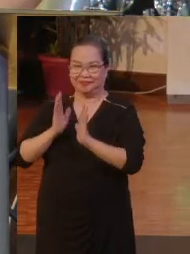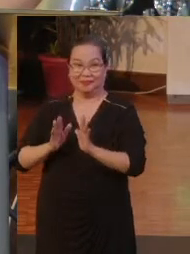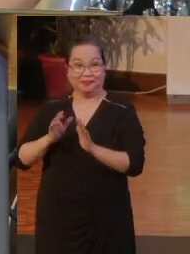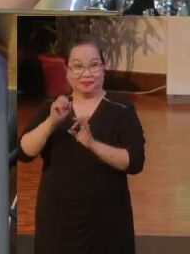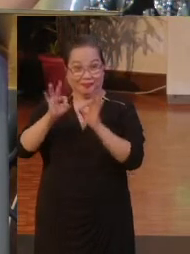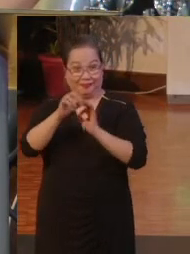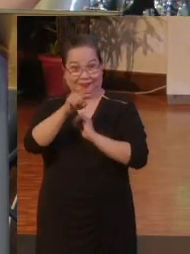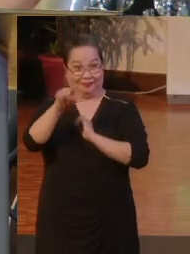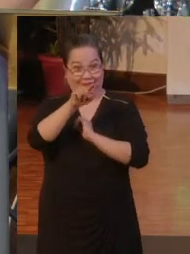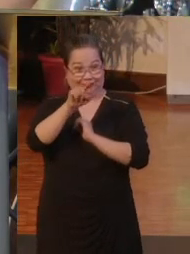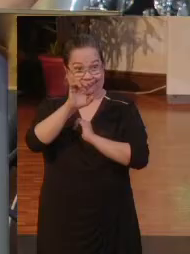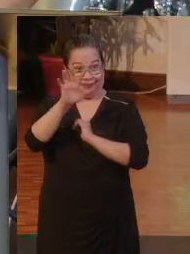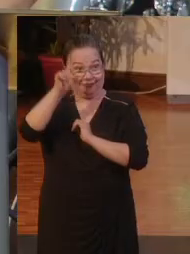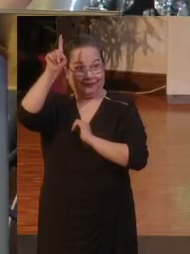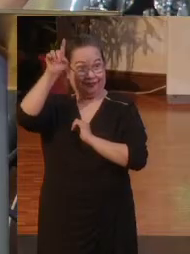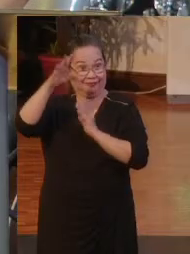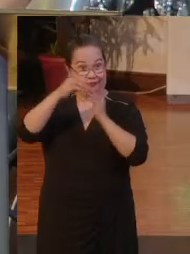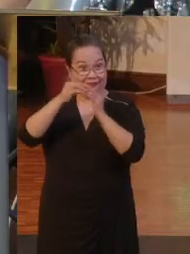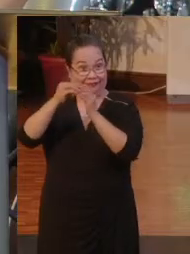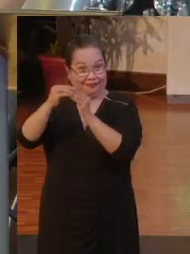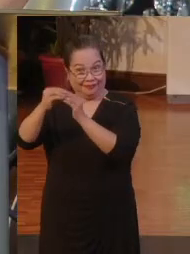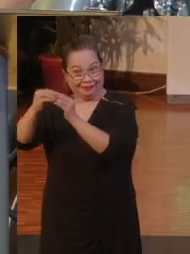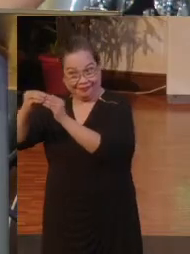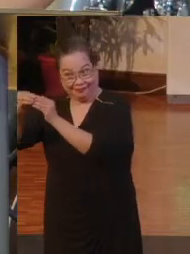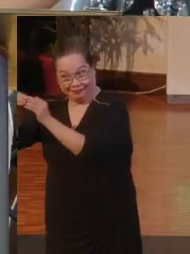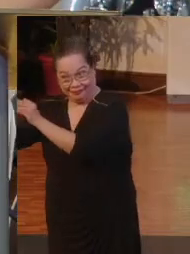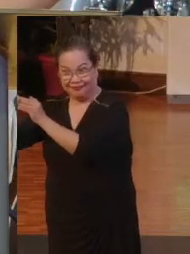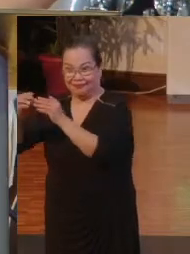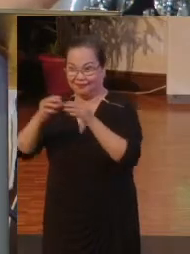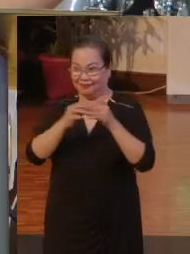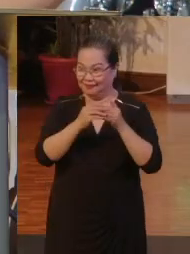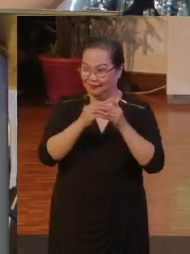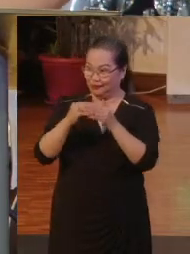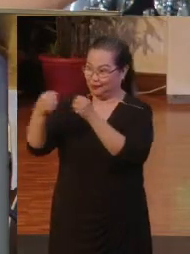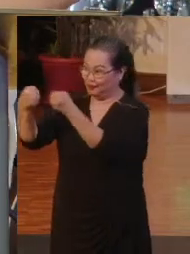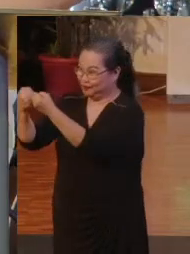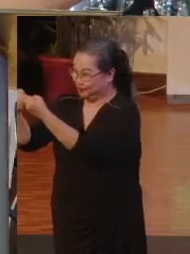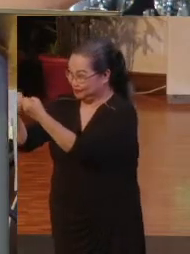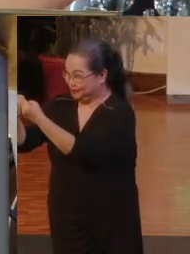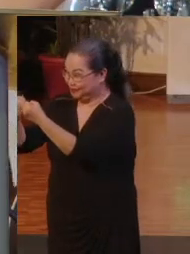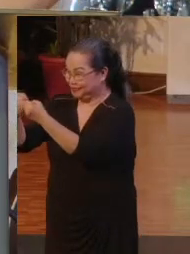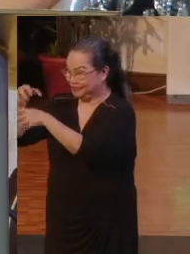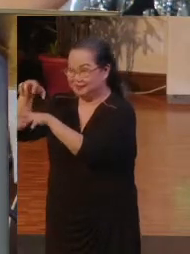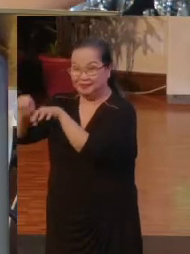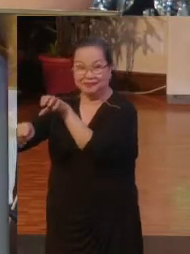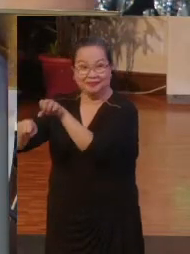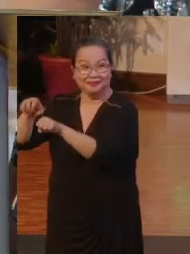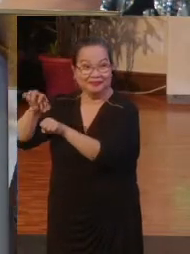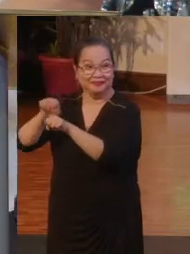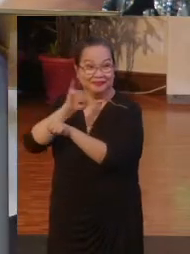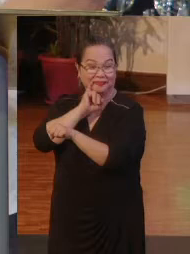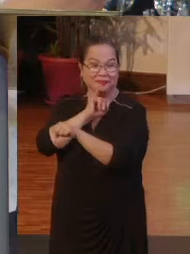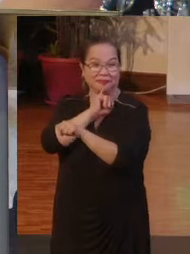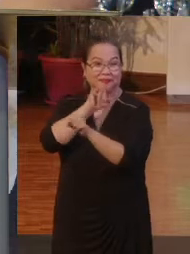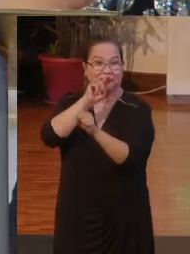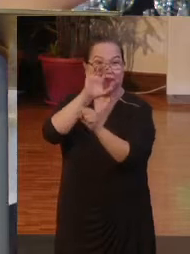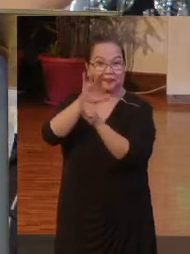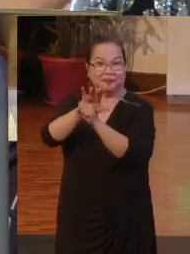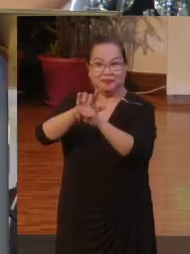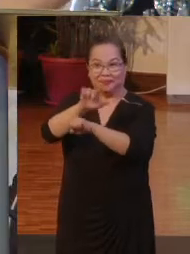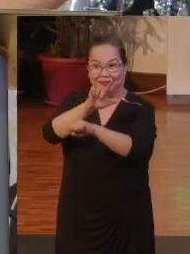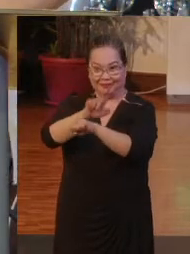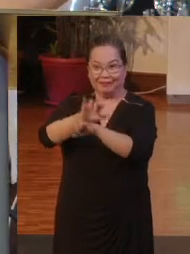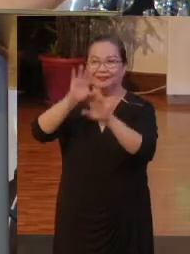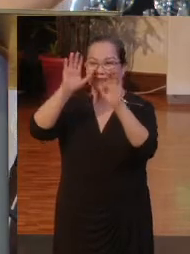kung paano ginabayan ng Panginoon ang pakikipaglaban, pananakop ng bayang Israel sa lupang pangako, gayon